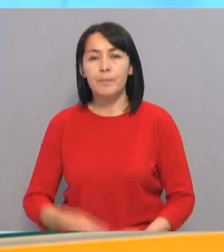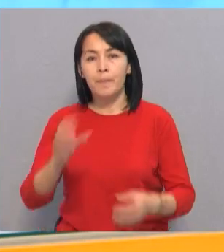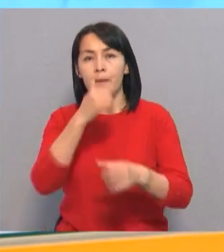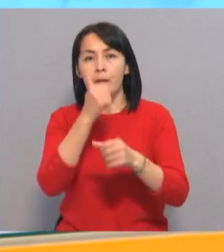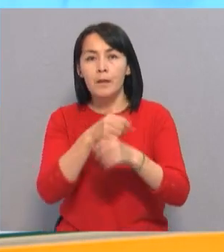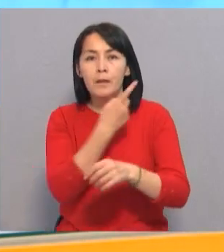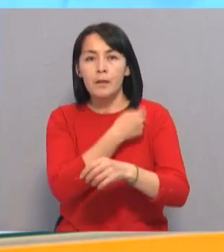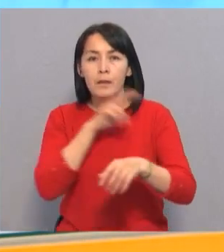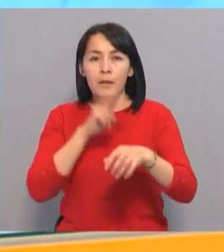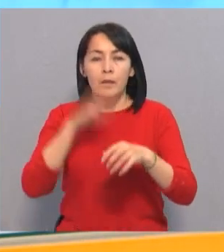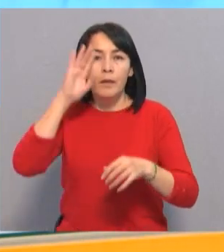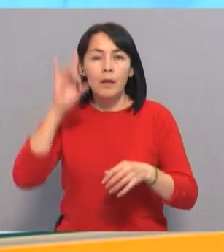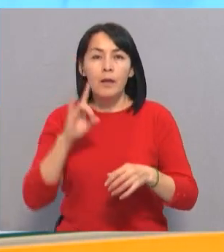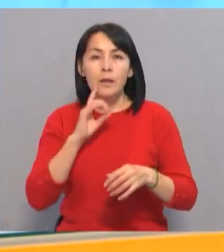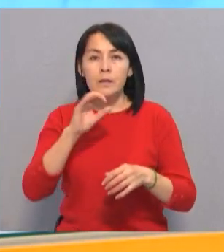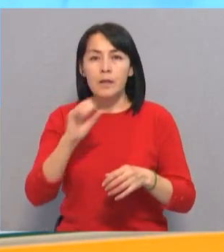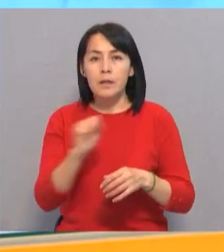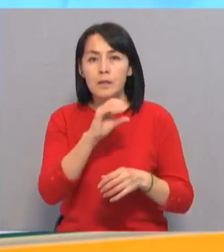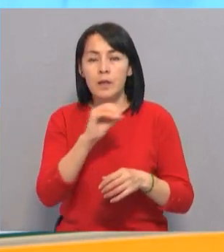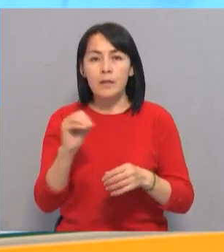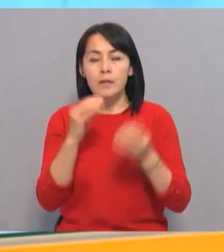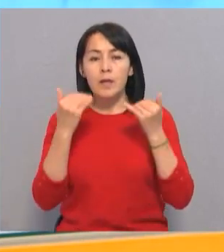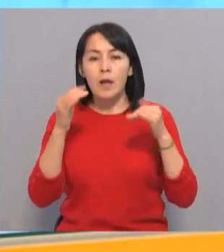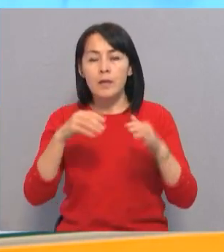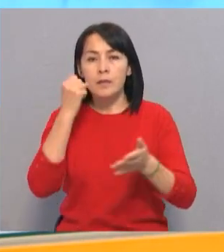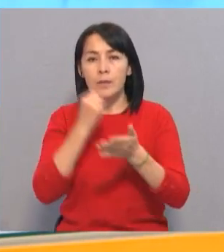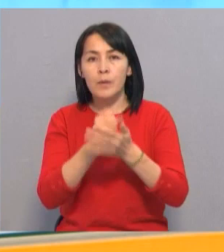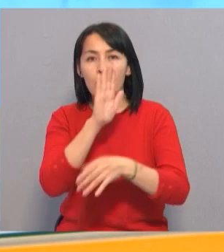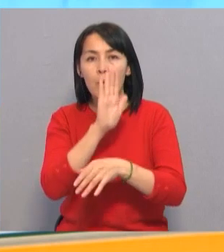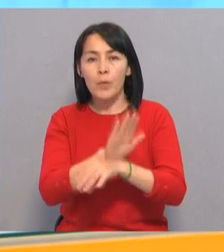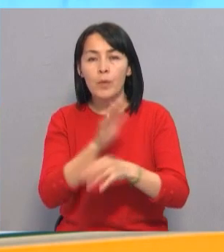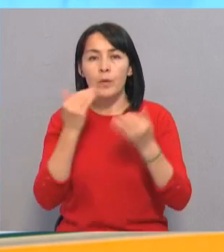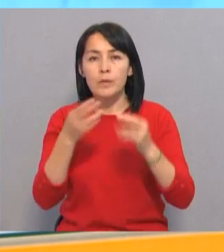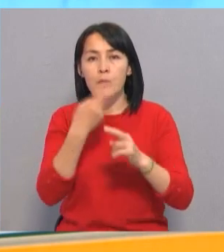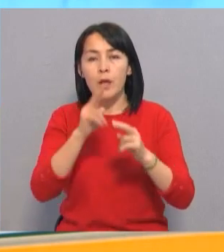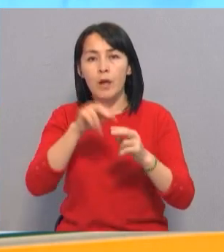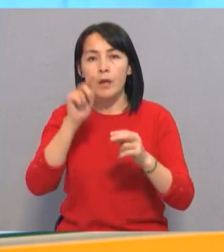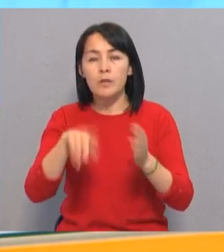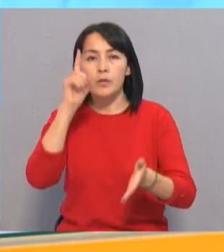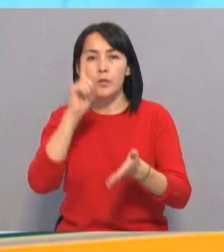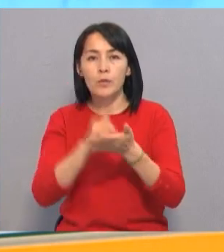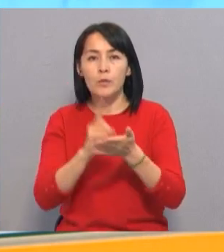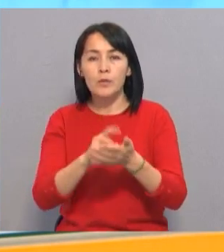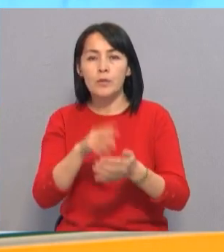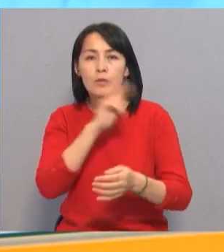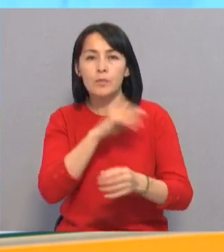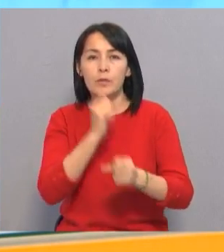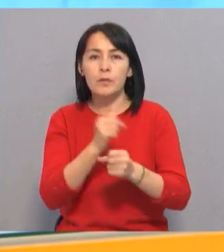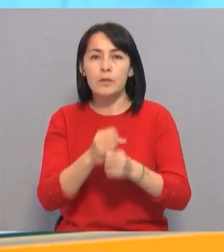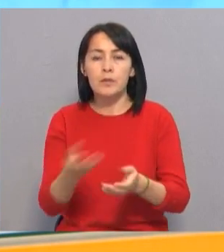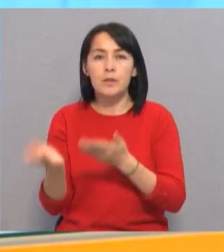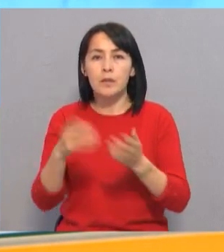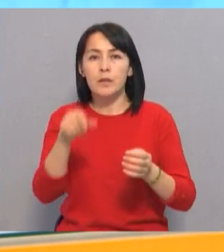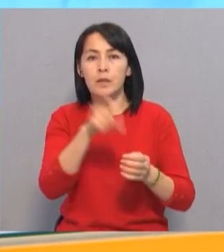Главный санитарный врач Казахстана Айжан Исмагамбетова подписала постановление, которое обязывает работников и